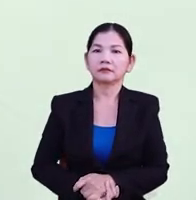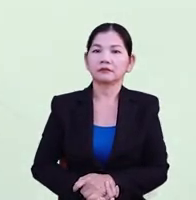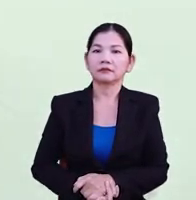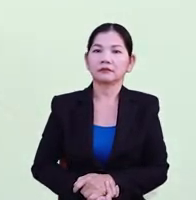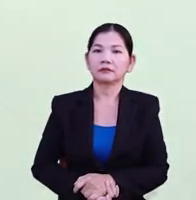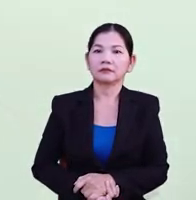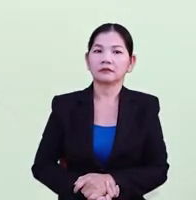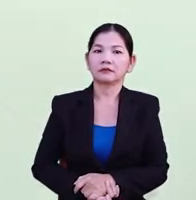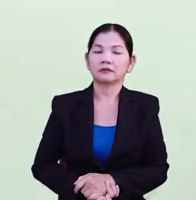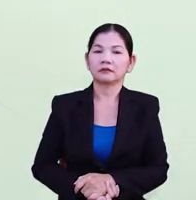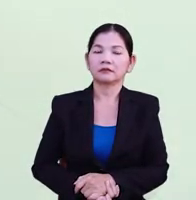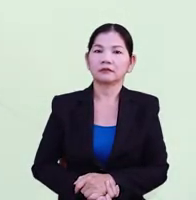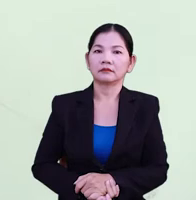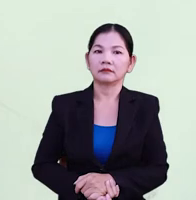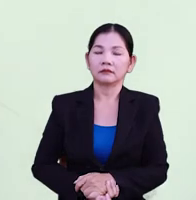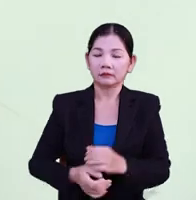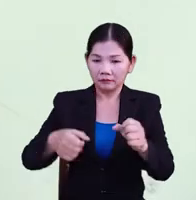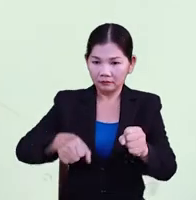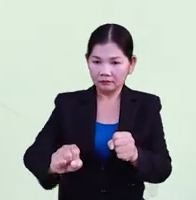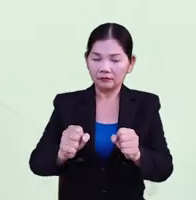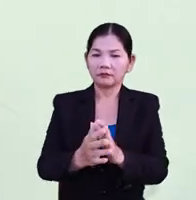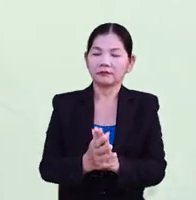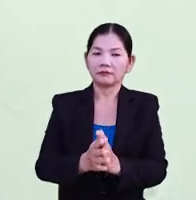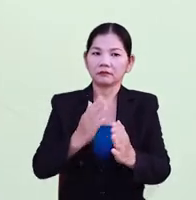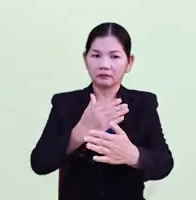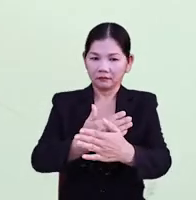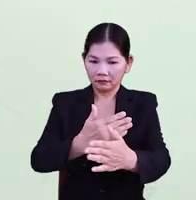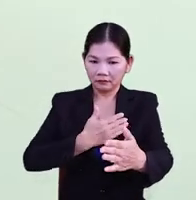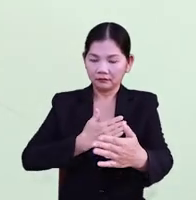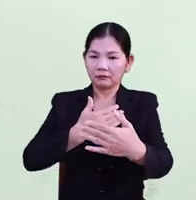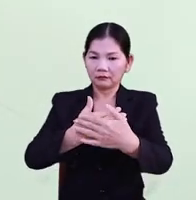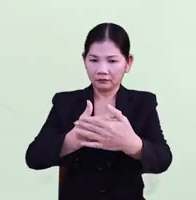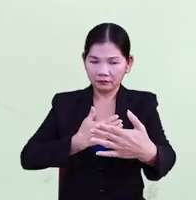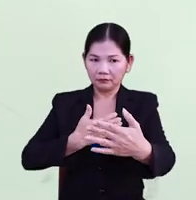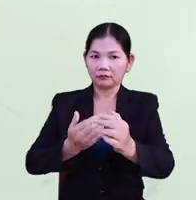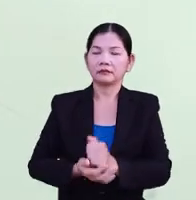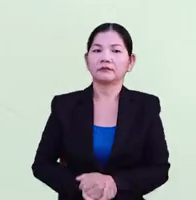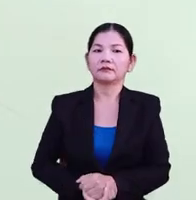ต๋จ้าจังมอโต้ได้เนื้อกร้อยกึ๊จ้